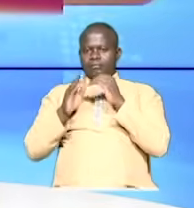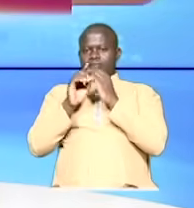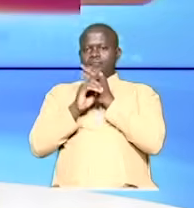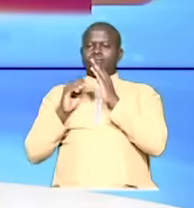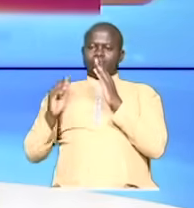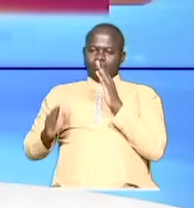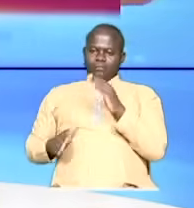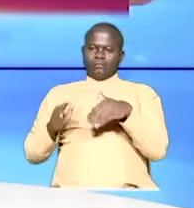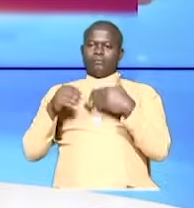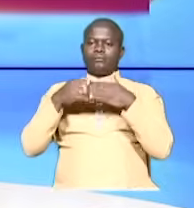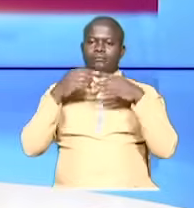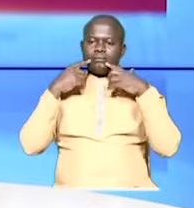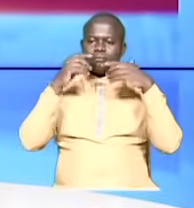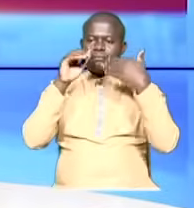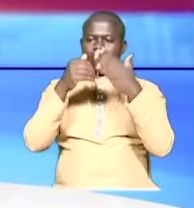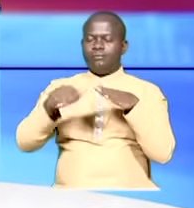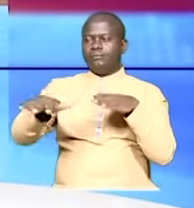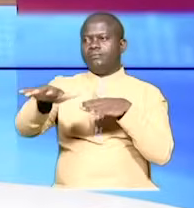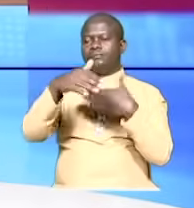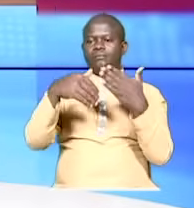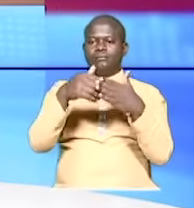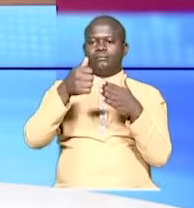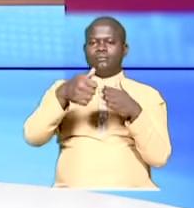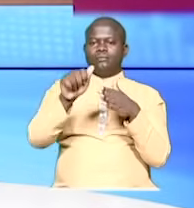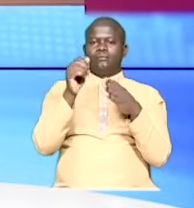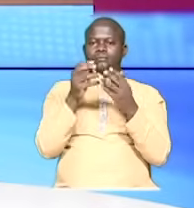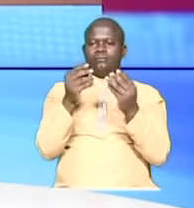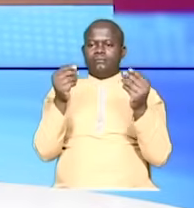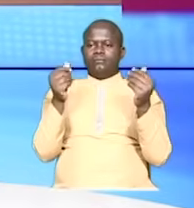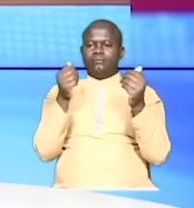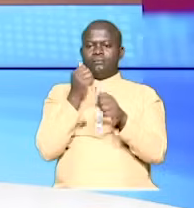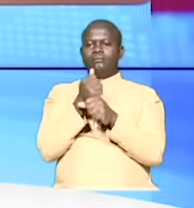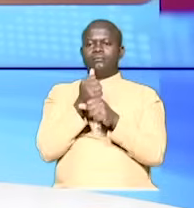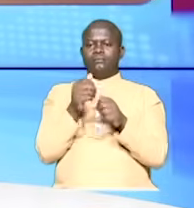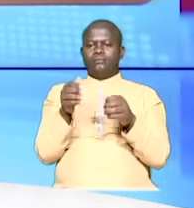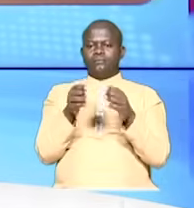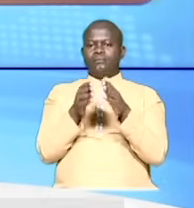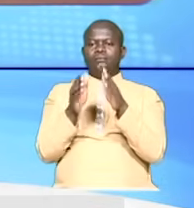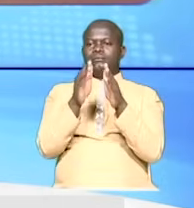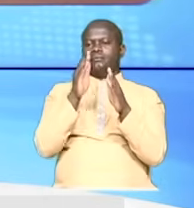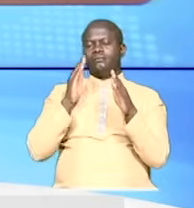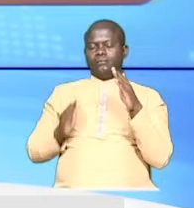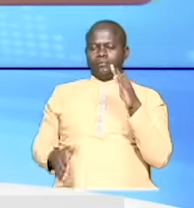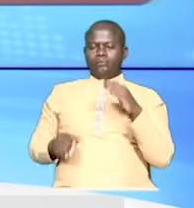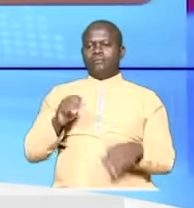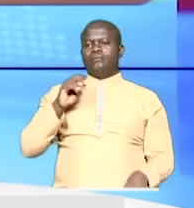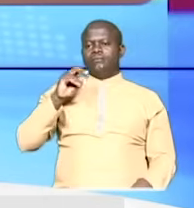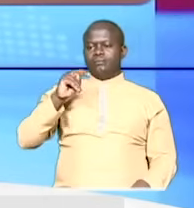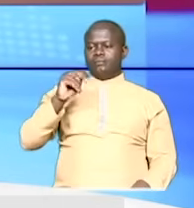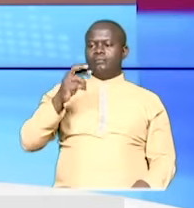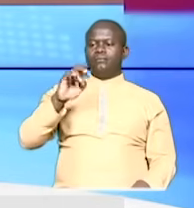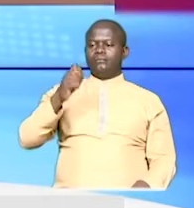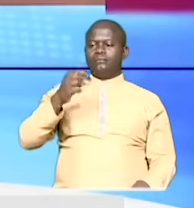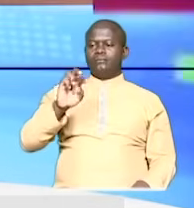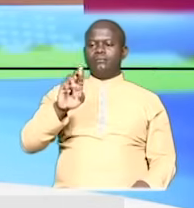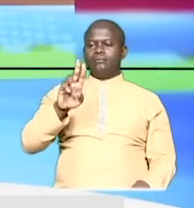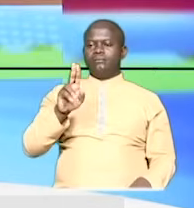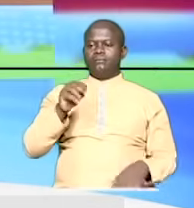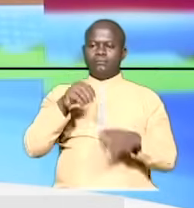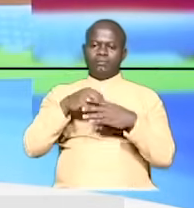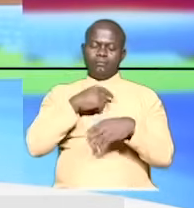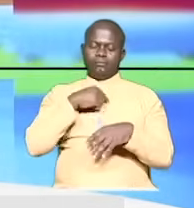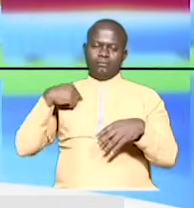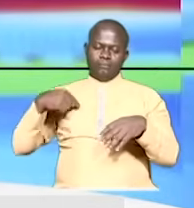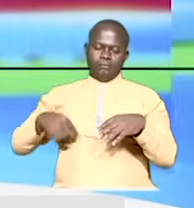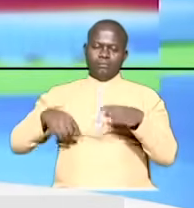Huye bavuga ko igishanga cyabo ngo cyangijwe n'ikorwa ry'umuhanda Huye Nyaruguru abahinzi bavuga ko abashinwa ngo